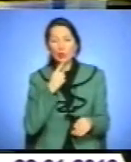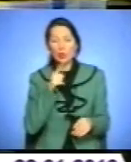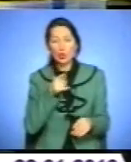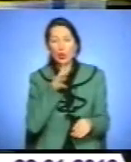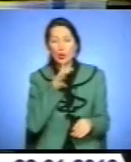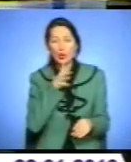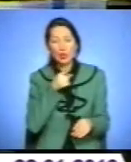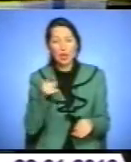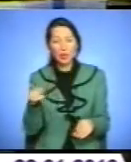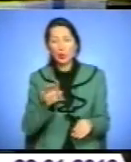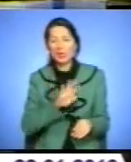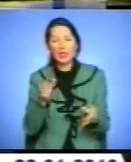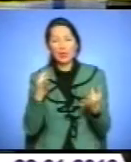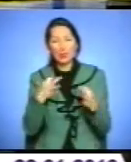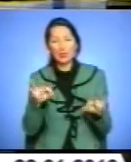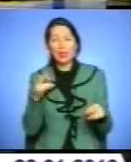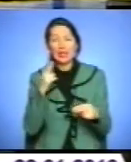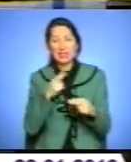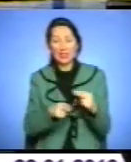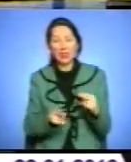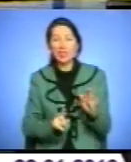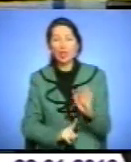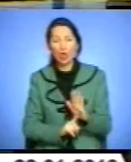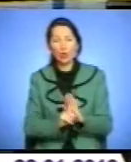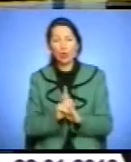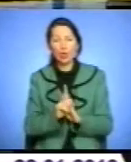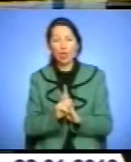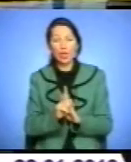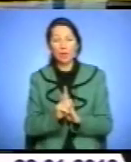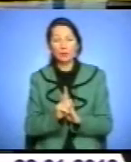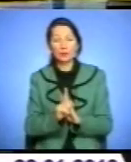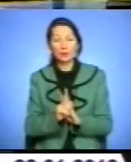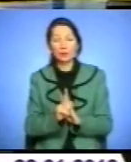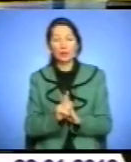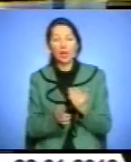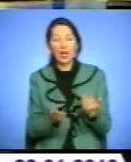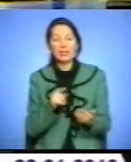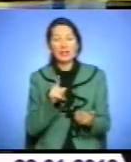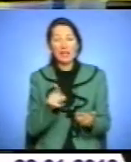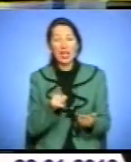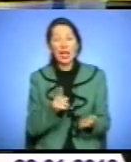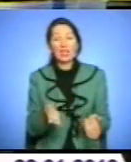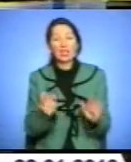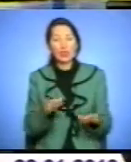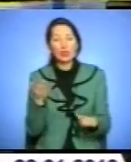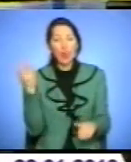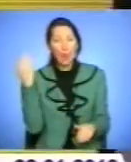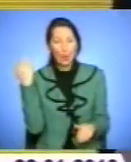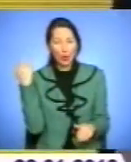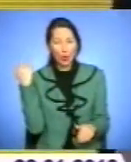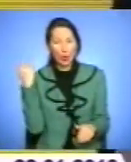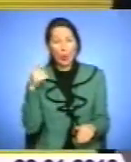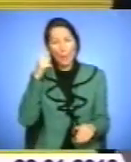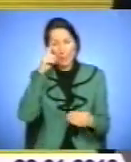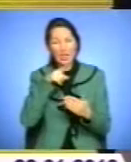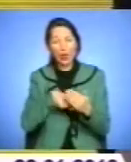не дозволили завершити розпочати. Але те лишилося в минулому.